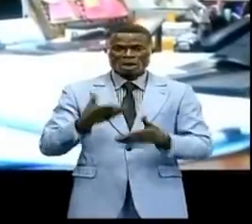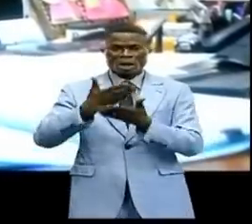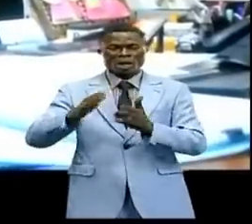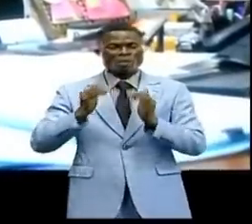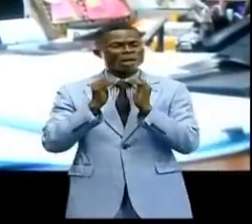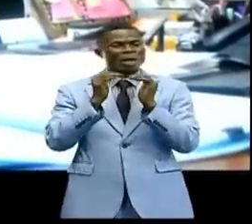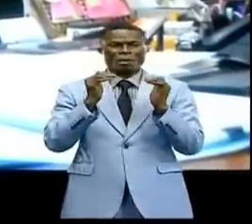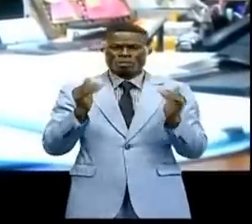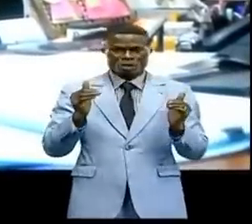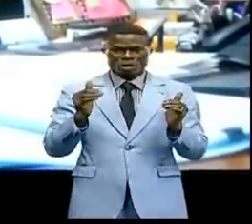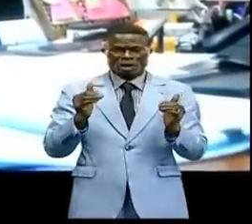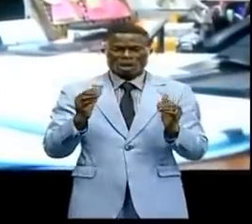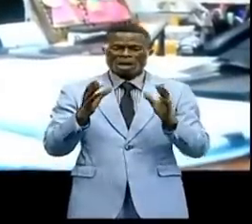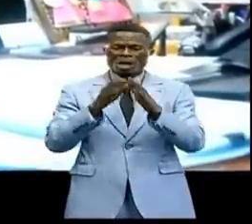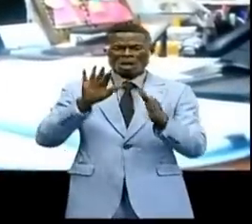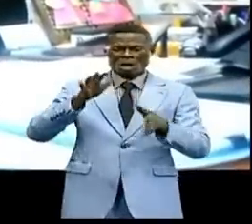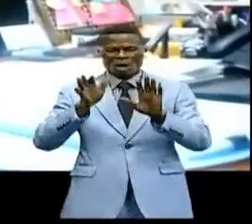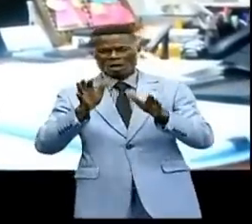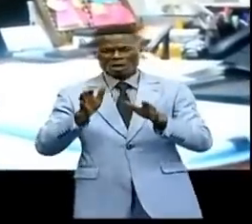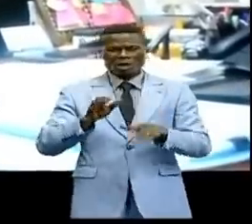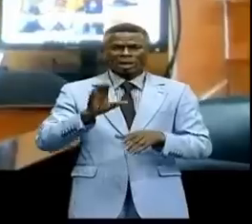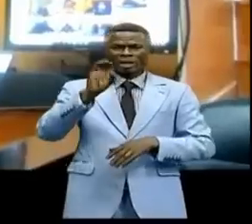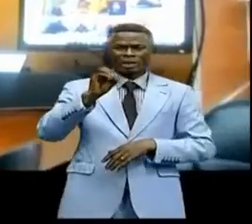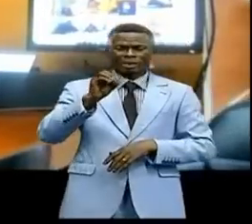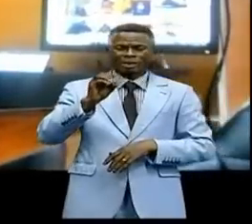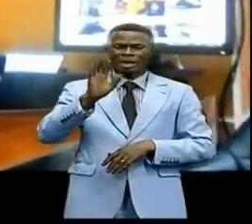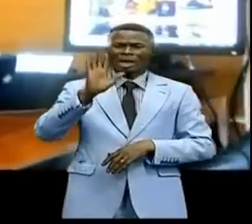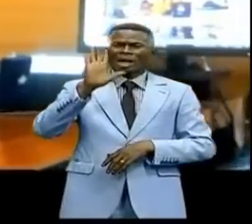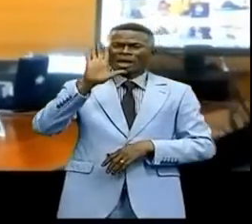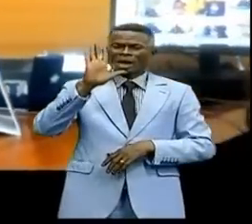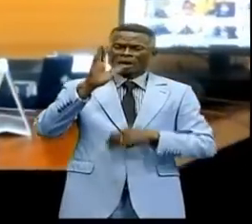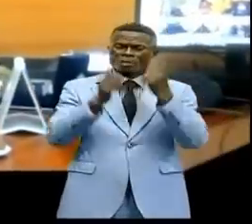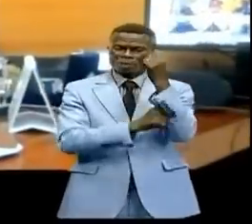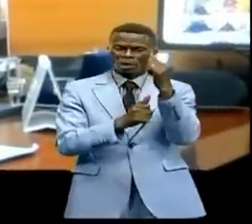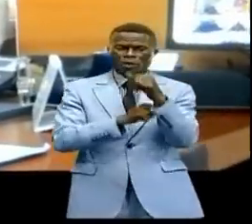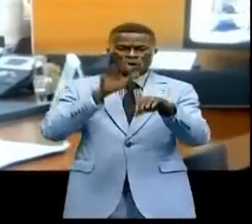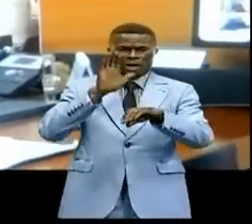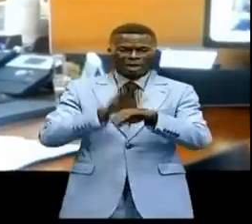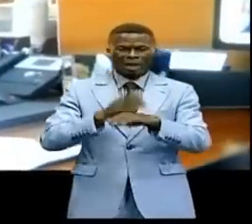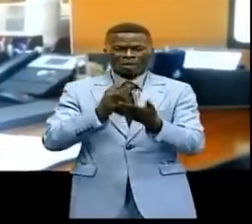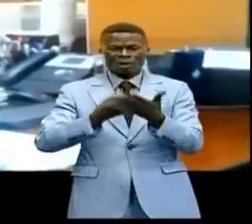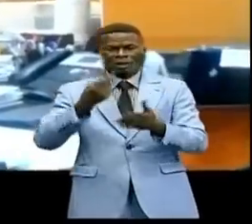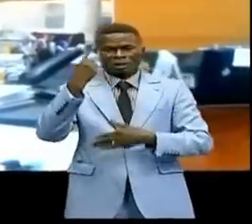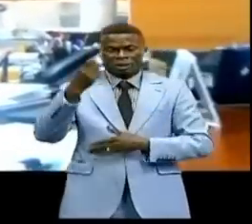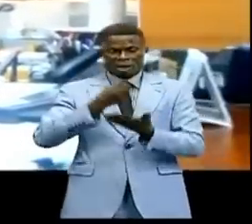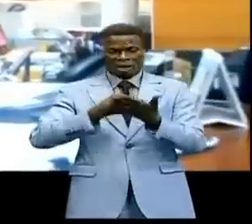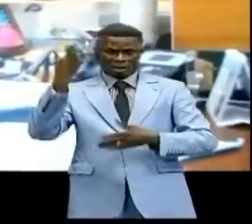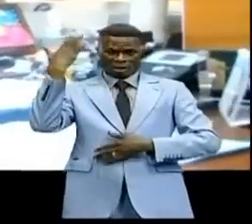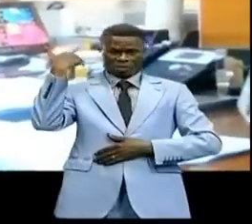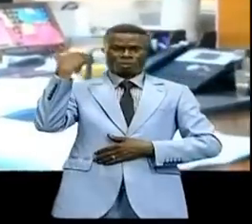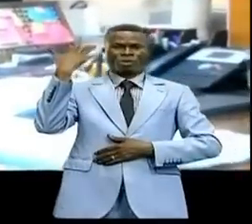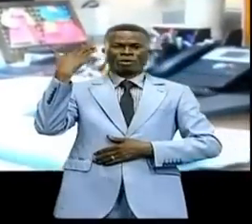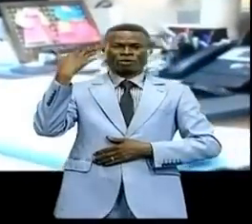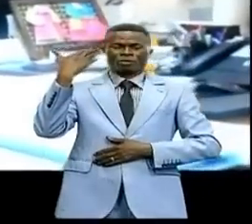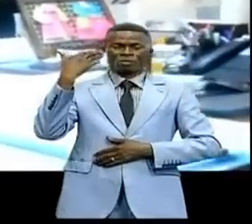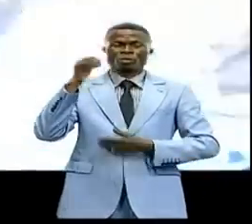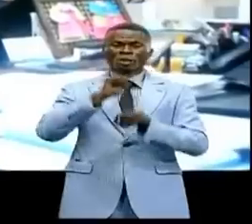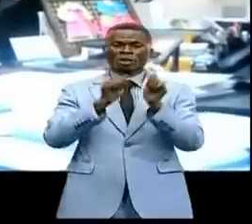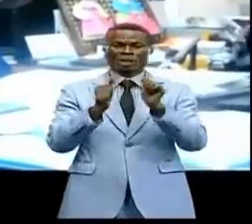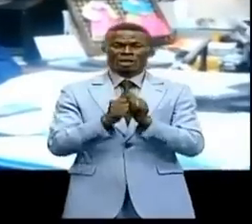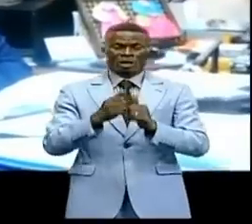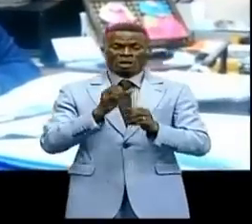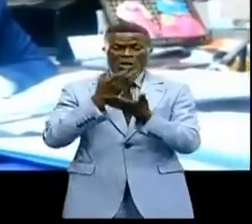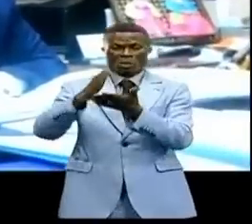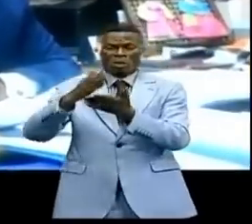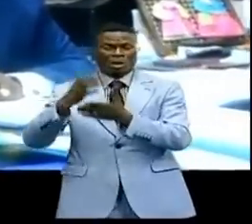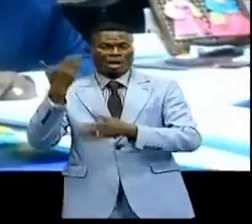d'accalmie avec une moyenne d'environ 50 cas de contamination par semaine. Pour la semaine qui se termine, le cas de